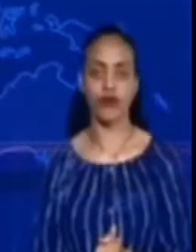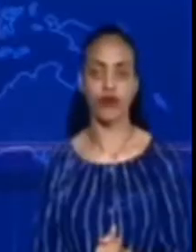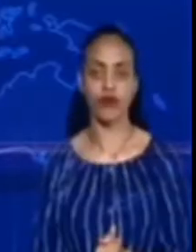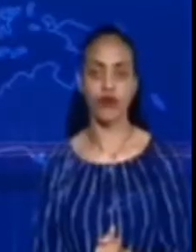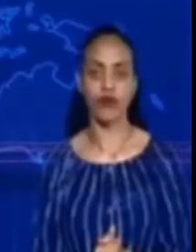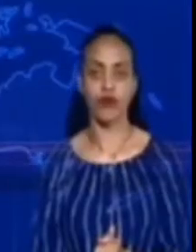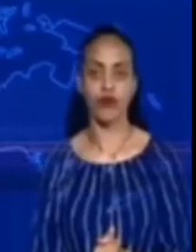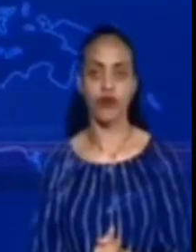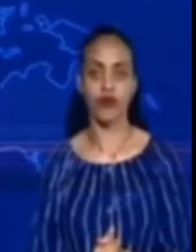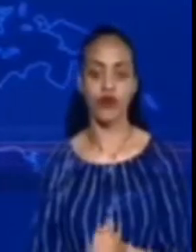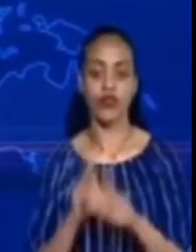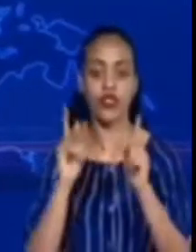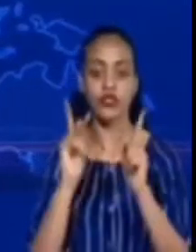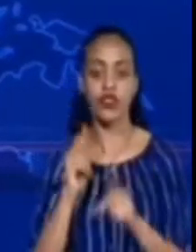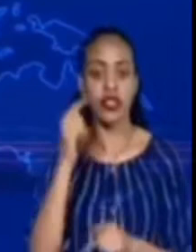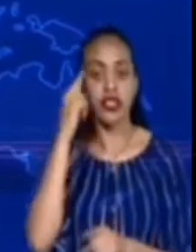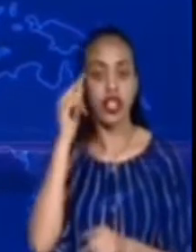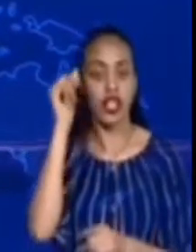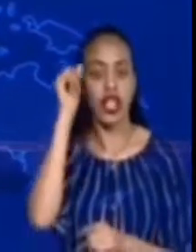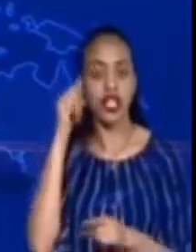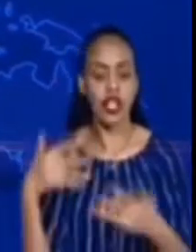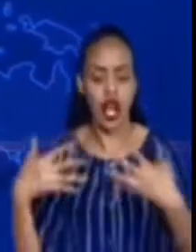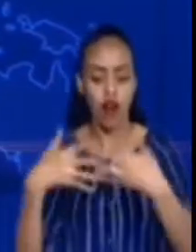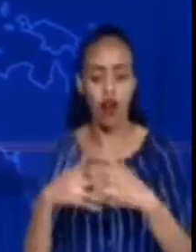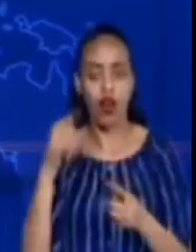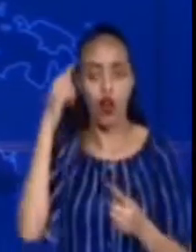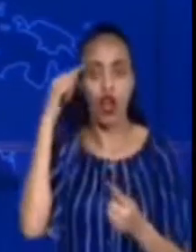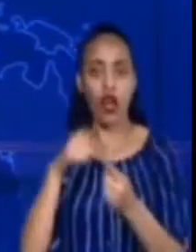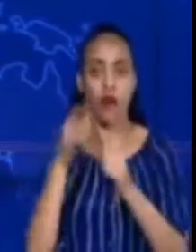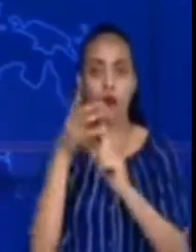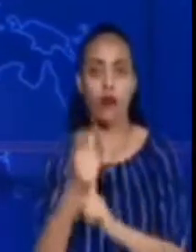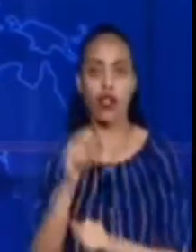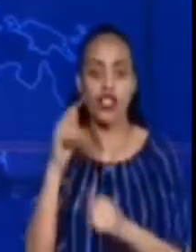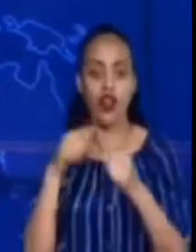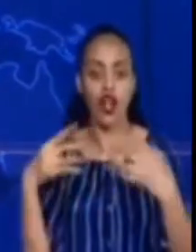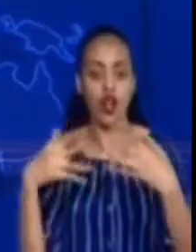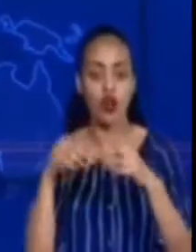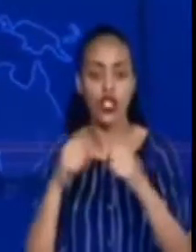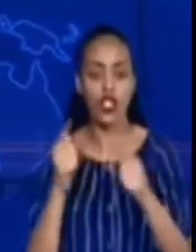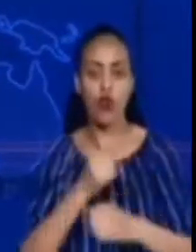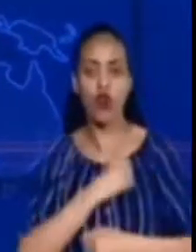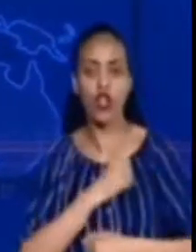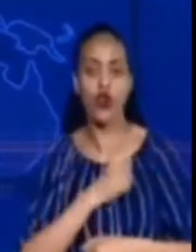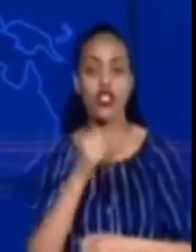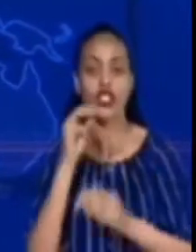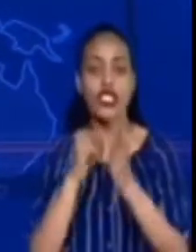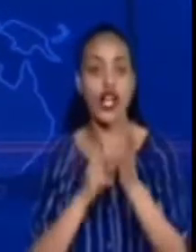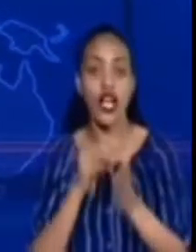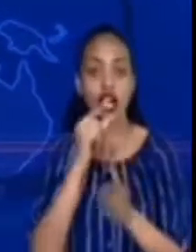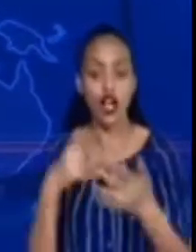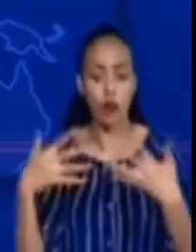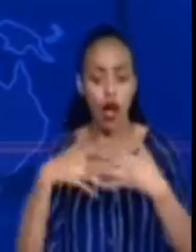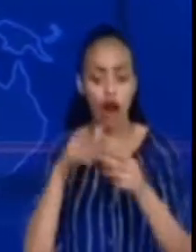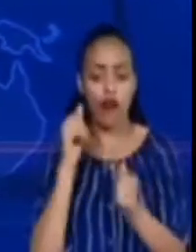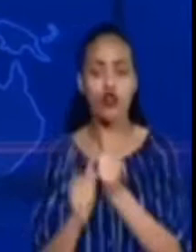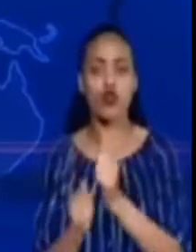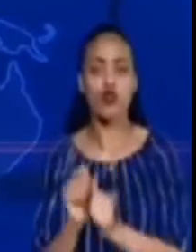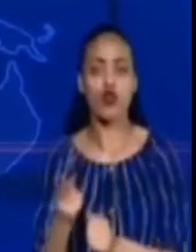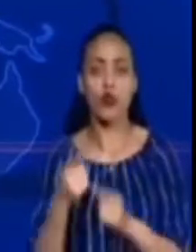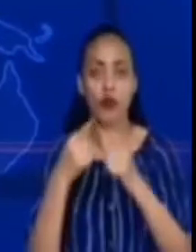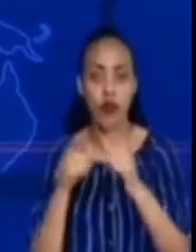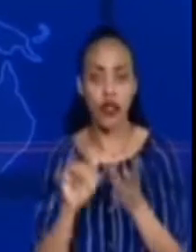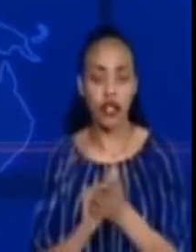በይ ቤንት ፊ ቀረቲ ቱካንጃላተኒ ያጋራሱ ዱኪ